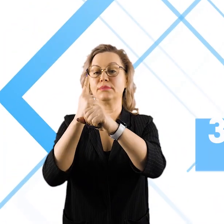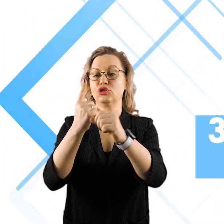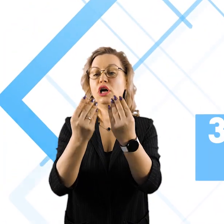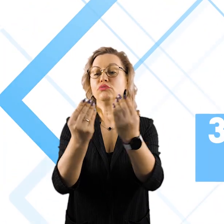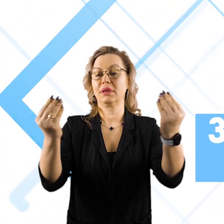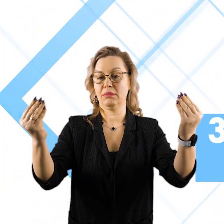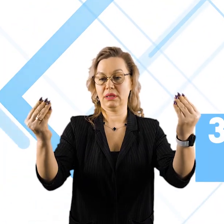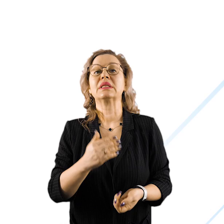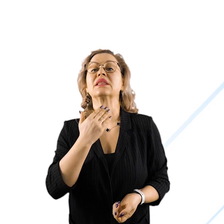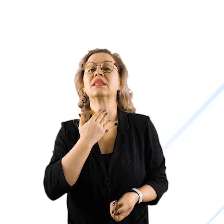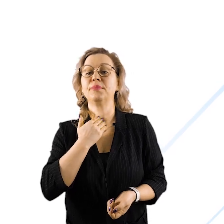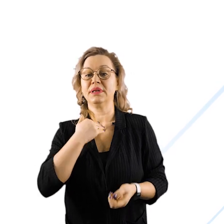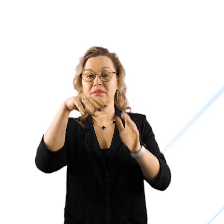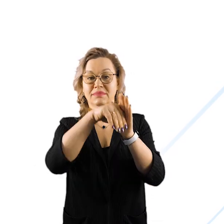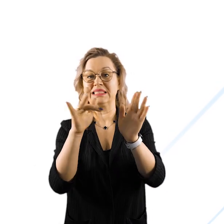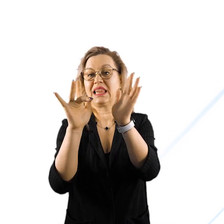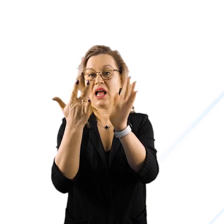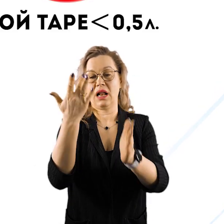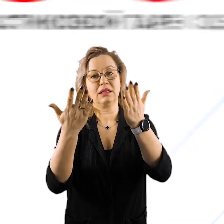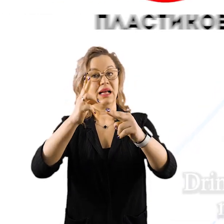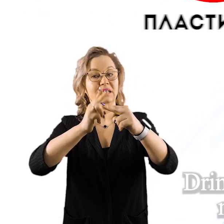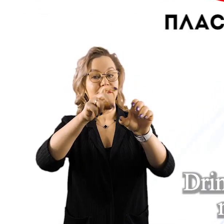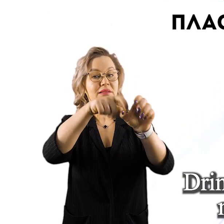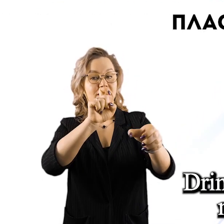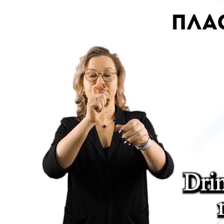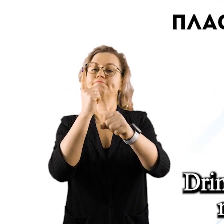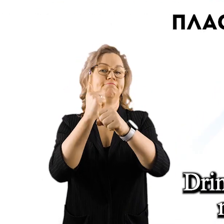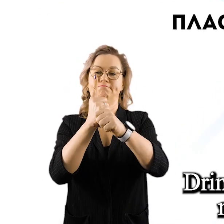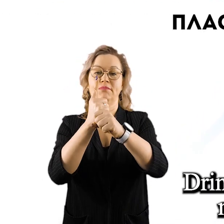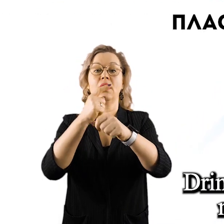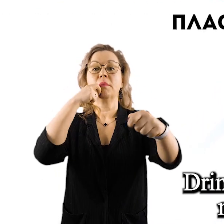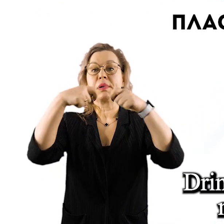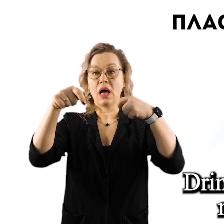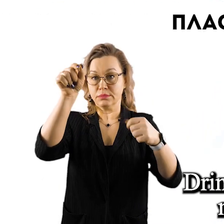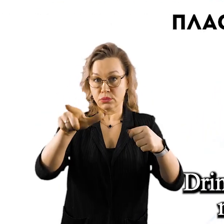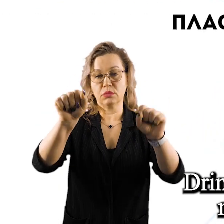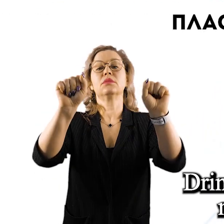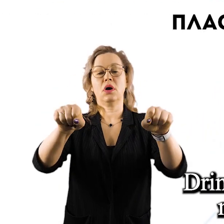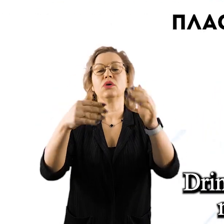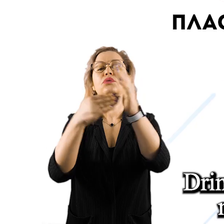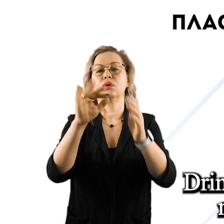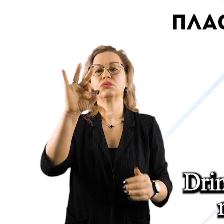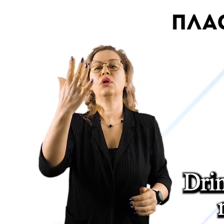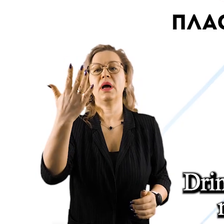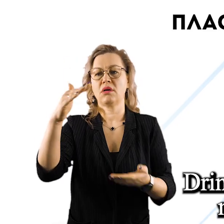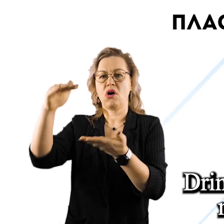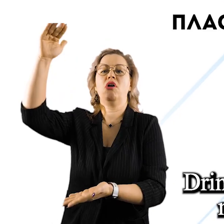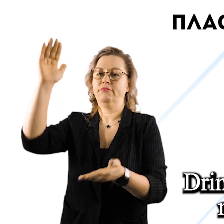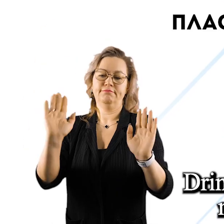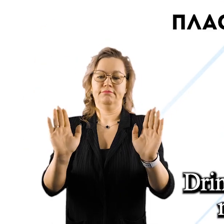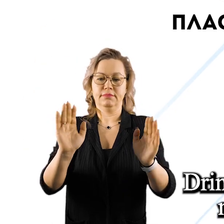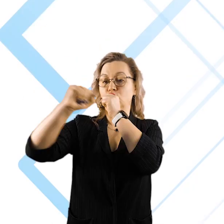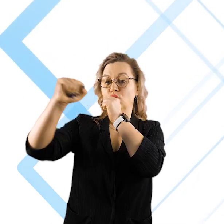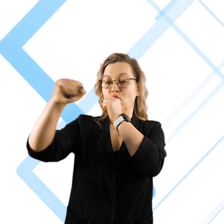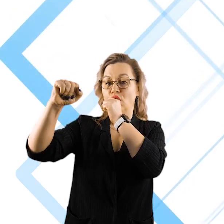Запрещенные предметы. Напитки в стеклянной, жестяной, пластиковой таре объемом более 0,5